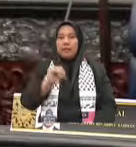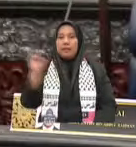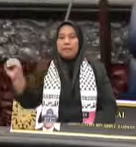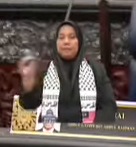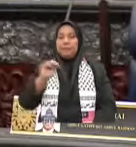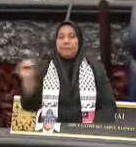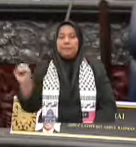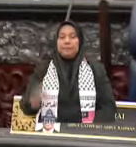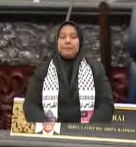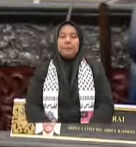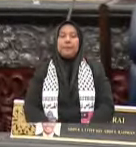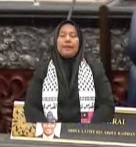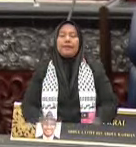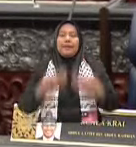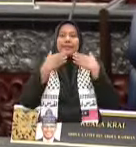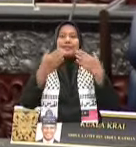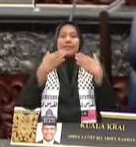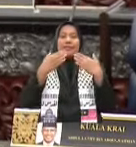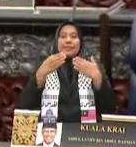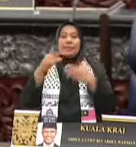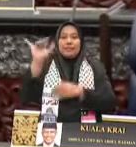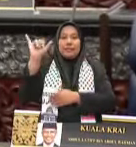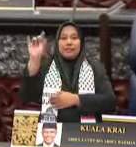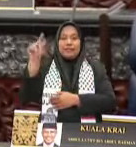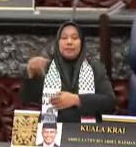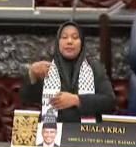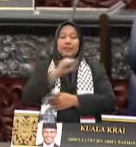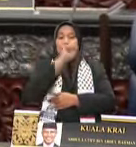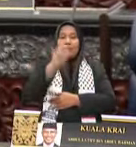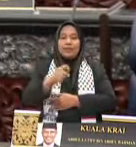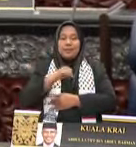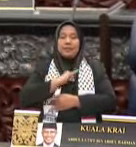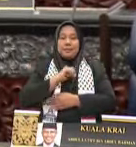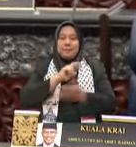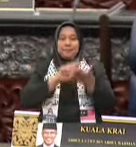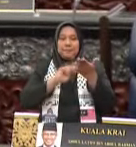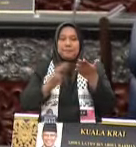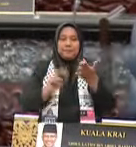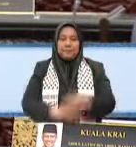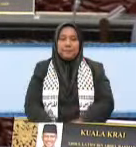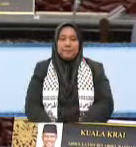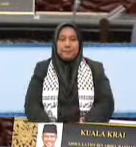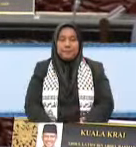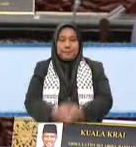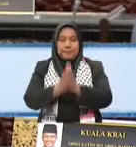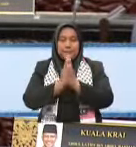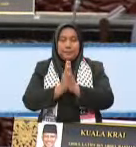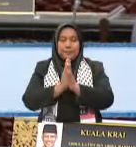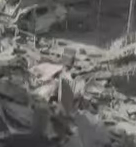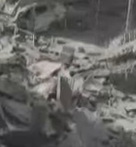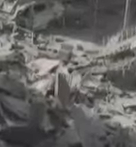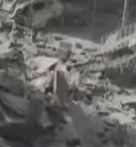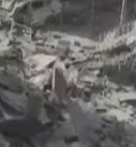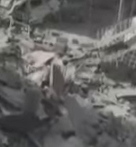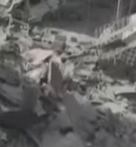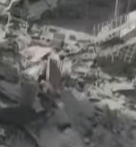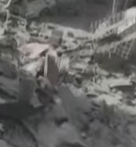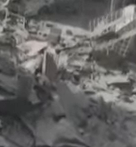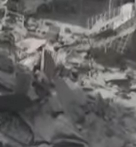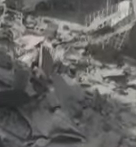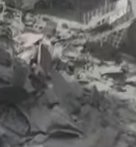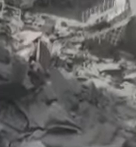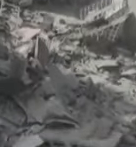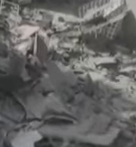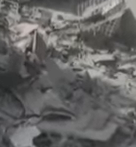Beliau menjawab pertanyaan Macang Wan Ahmad Faisal Wan Ahmad Kamal. Malaysia juga akan terus memberikan sokongan berterusan kepada